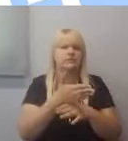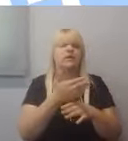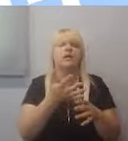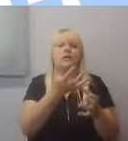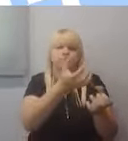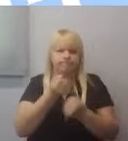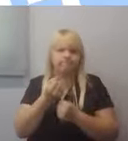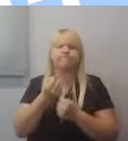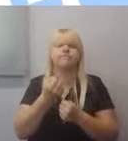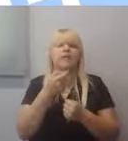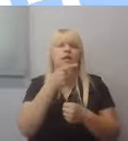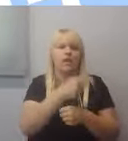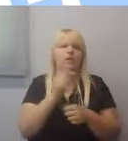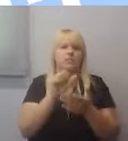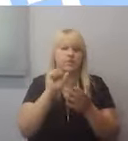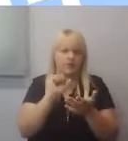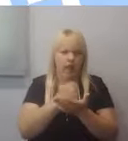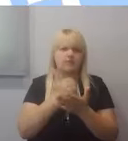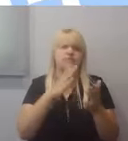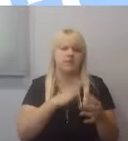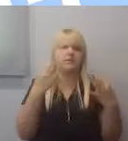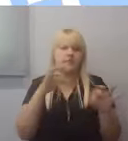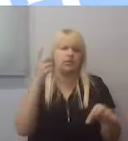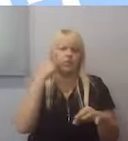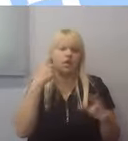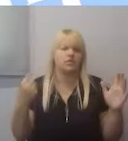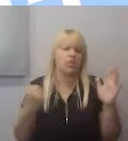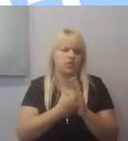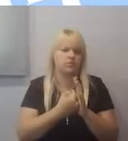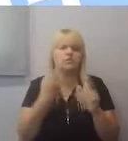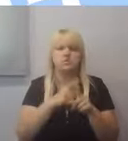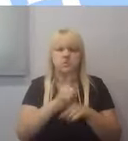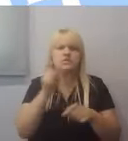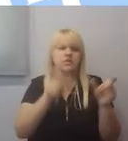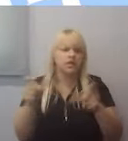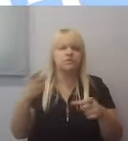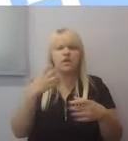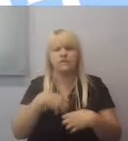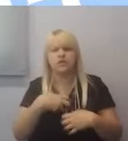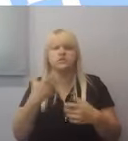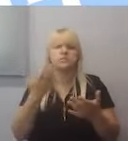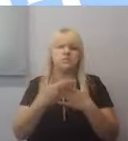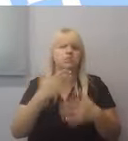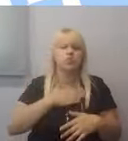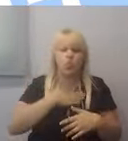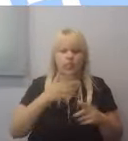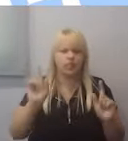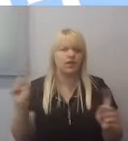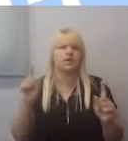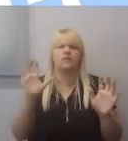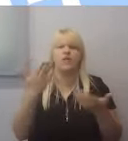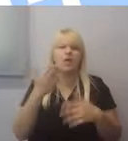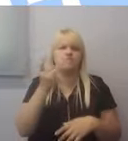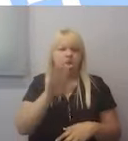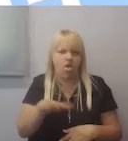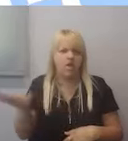tomēr bija liels brīvprātīgi atbalsts tāpēc ka cilvēkiem ar savām vajadzībām kam ir suņi kam ir kaut kādi nepilngadīgie bērni ja